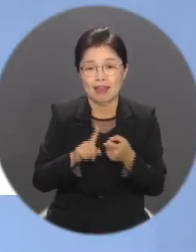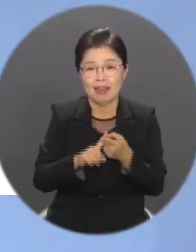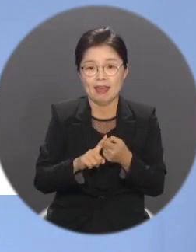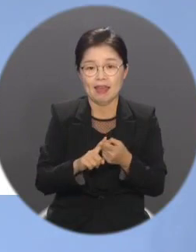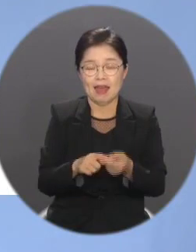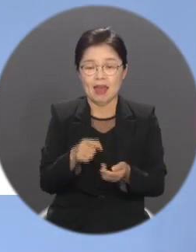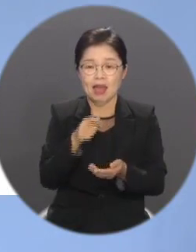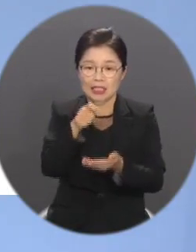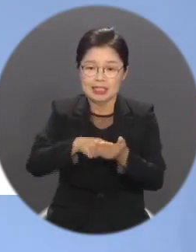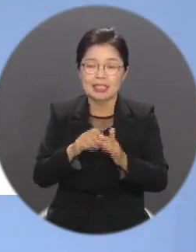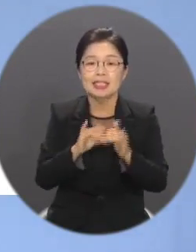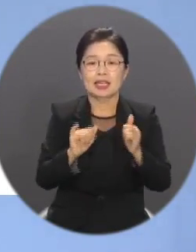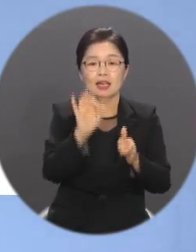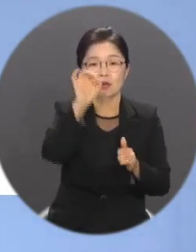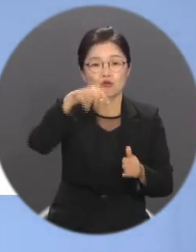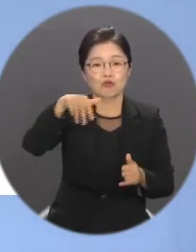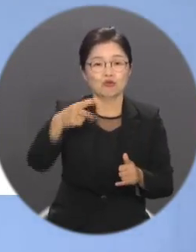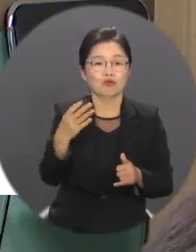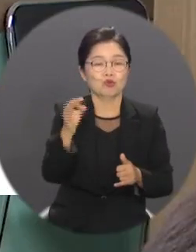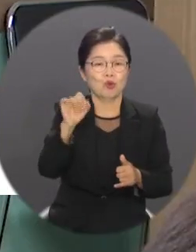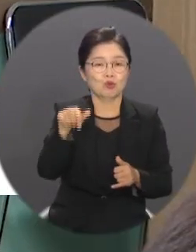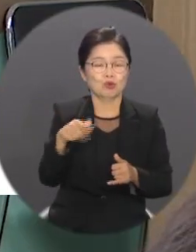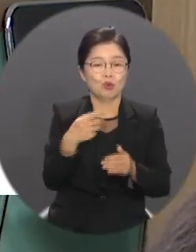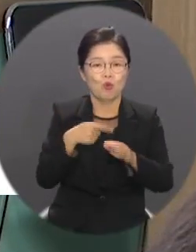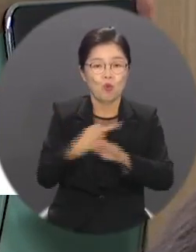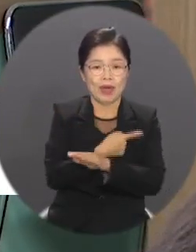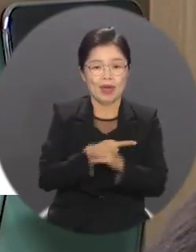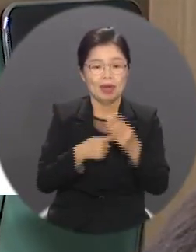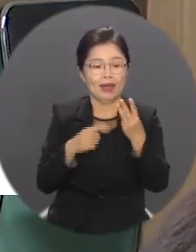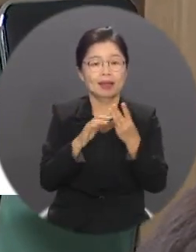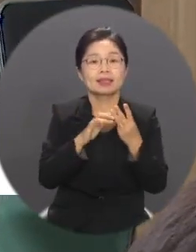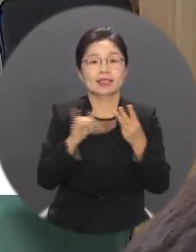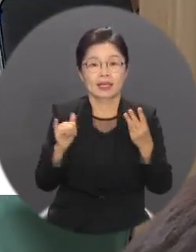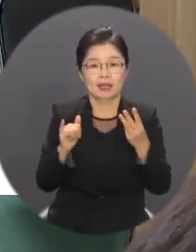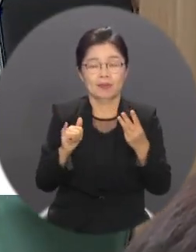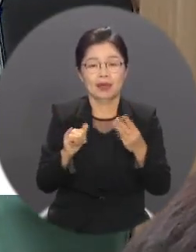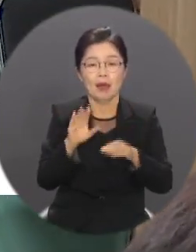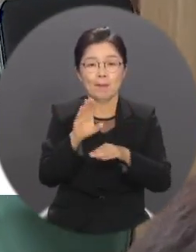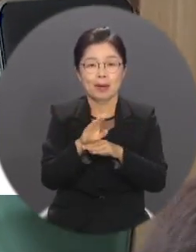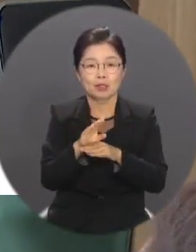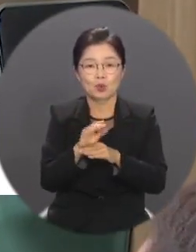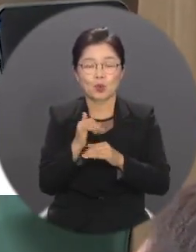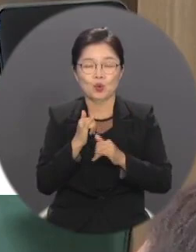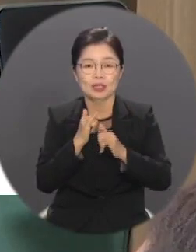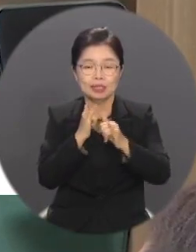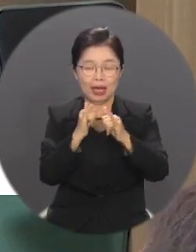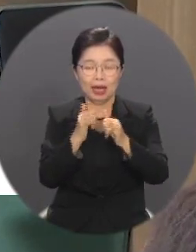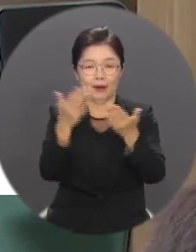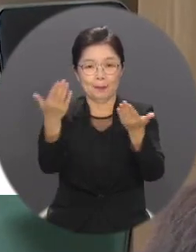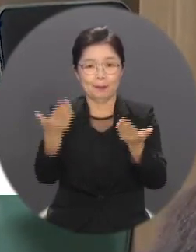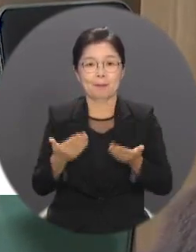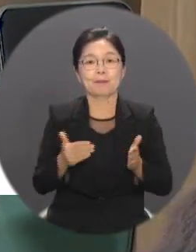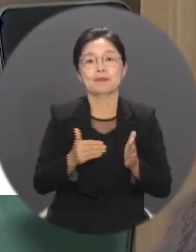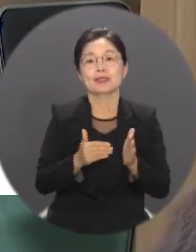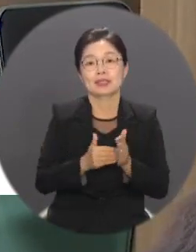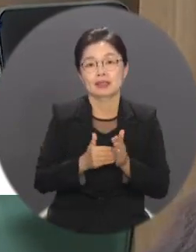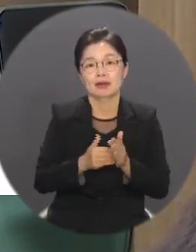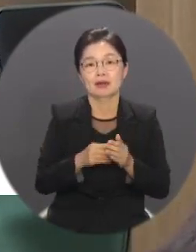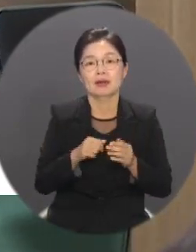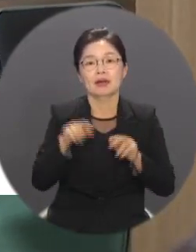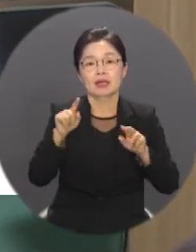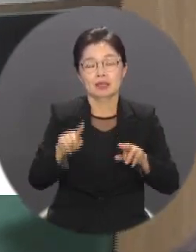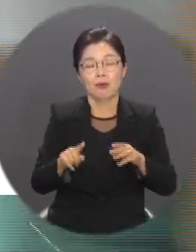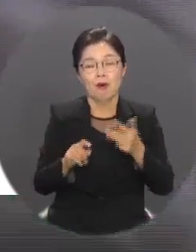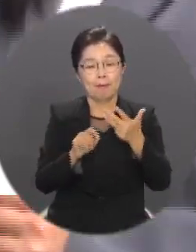김지운 김상배 기자가 이달의 방송기자상 을 수상했습니다 제 166회 지역 최 질 보도 김은